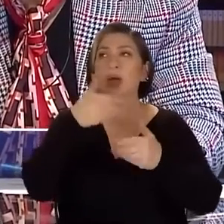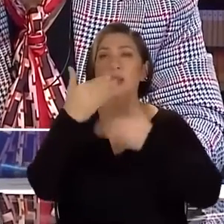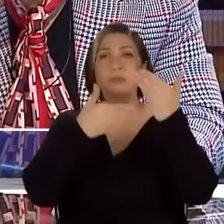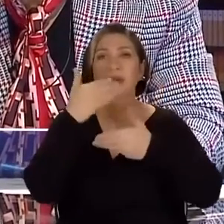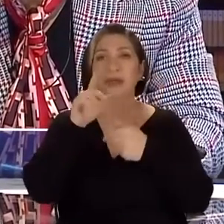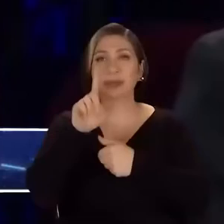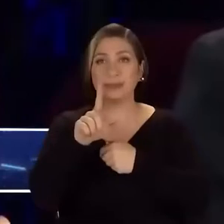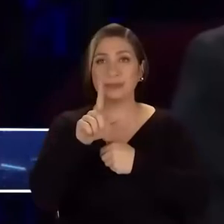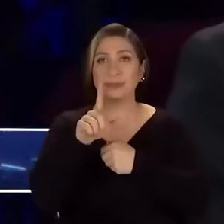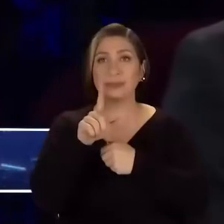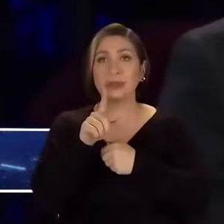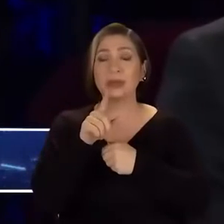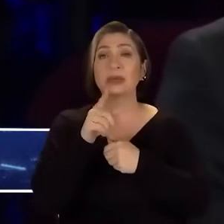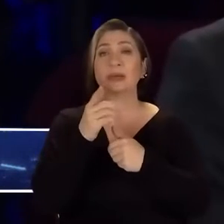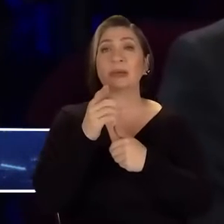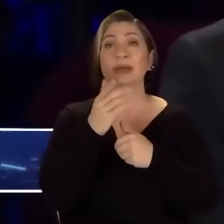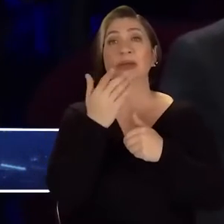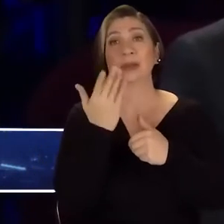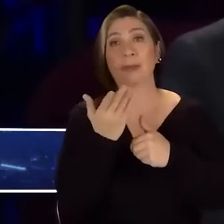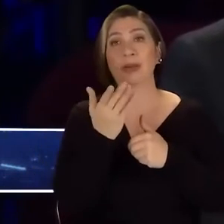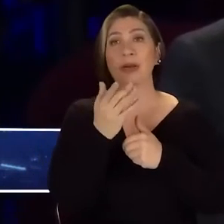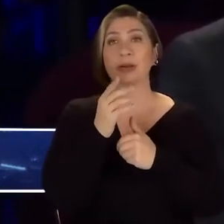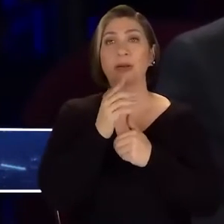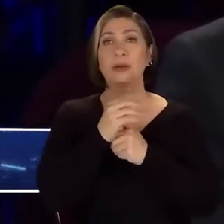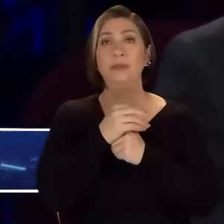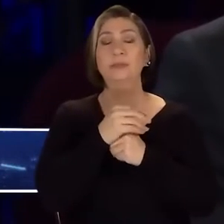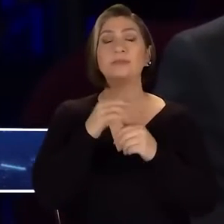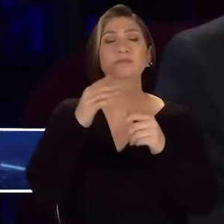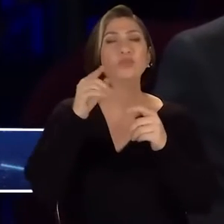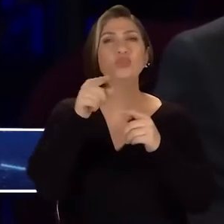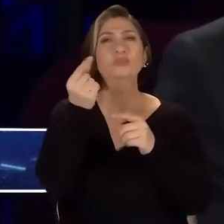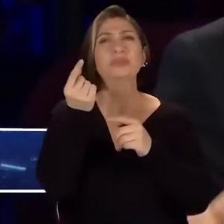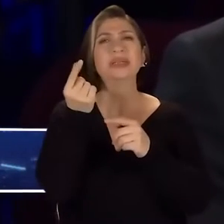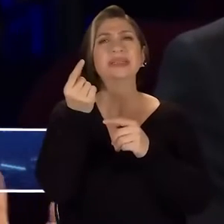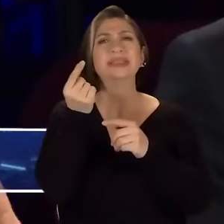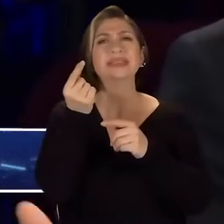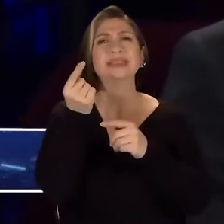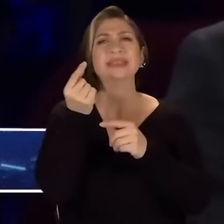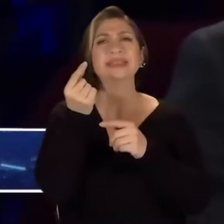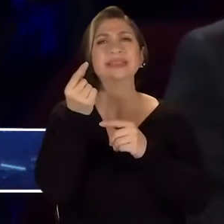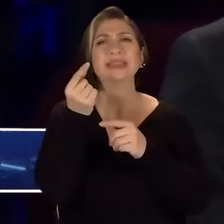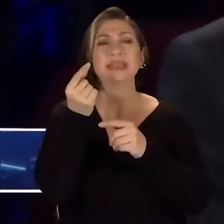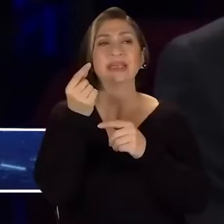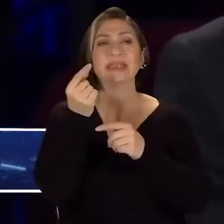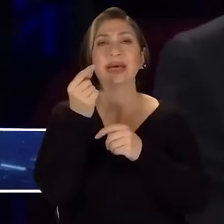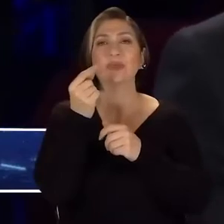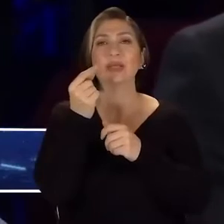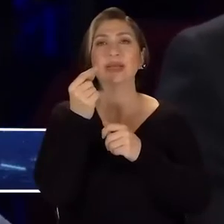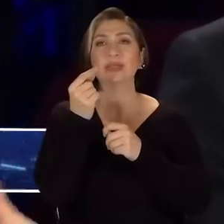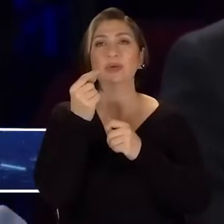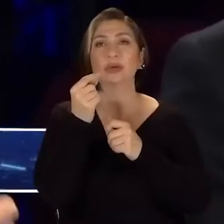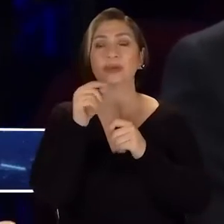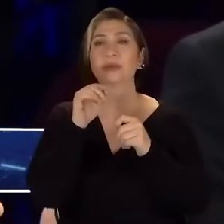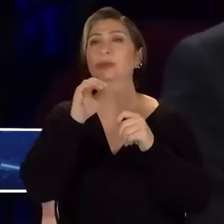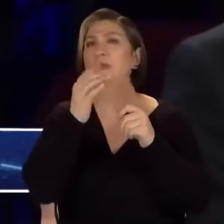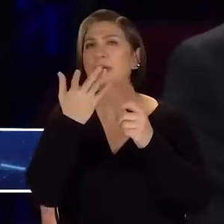yaparım. Birincisi bu. İkinci problem de şu. Bu biraz bizim yaş grubumuz değil ama daha genç yaş gruplarında